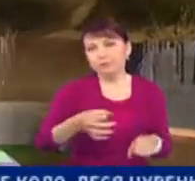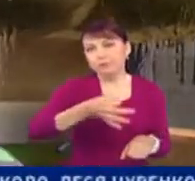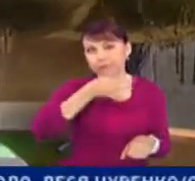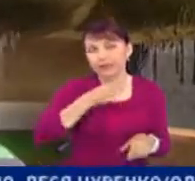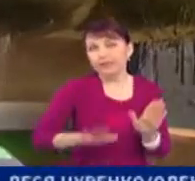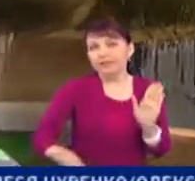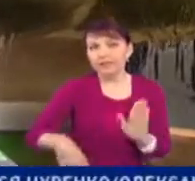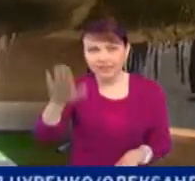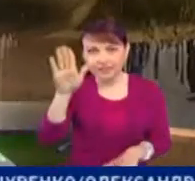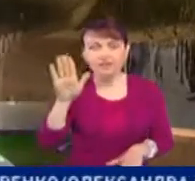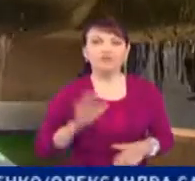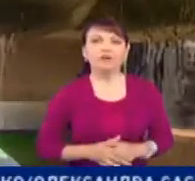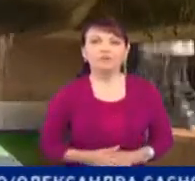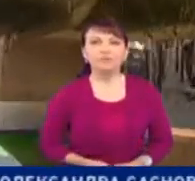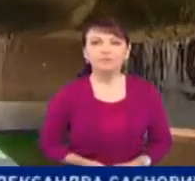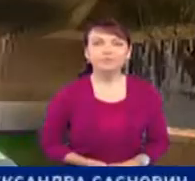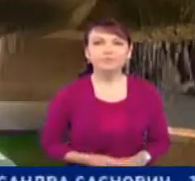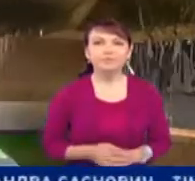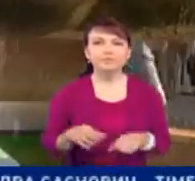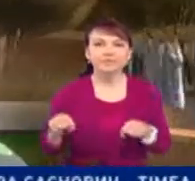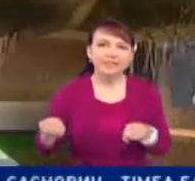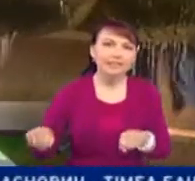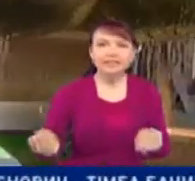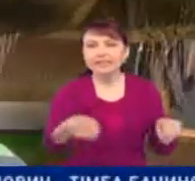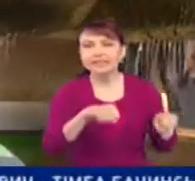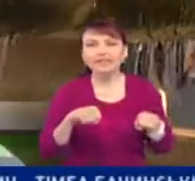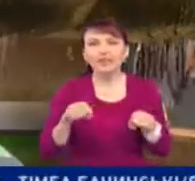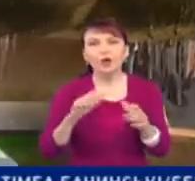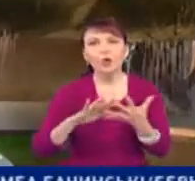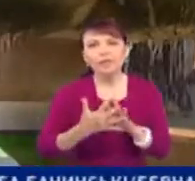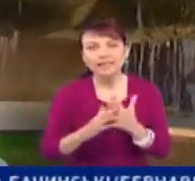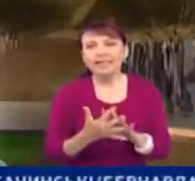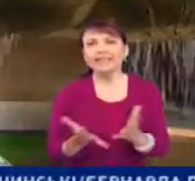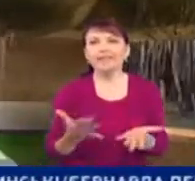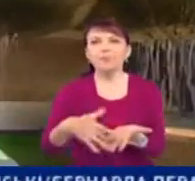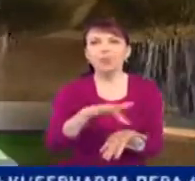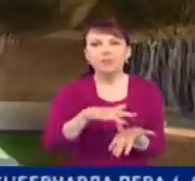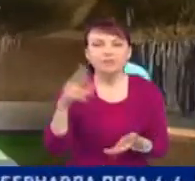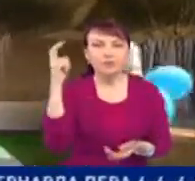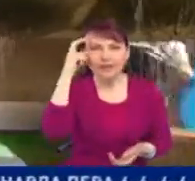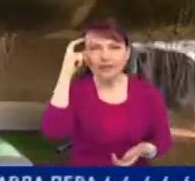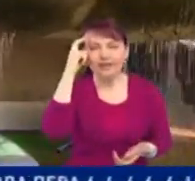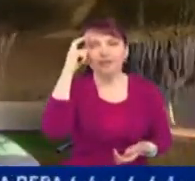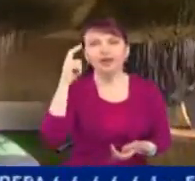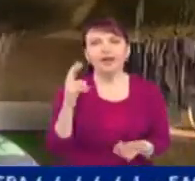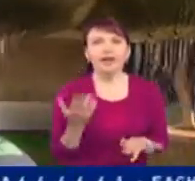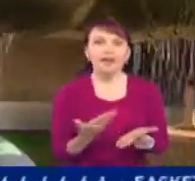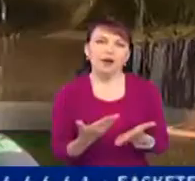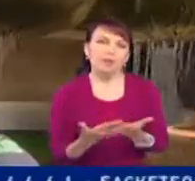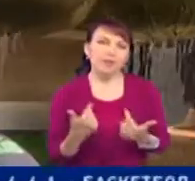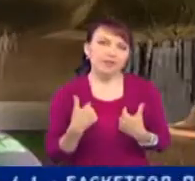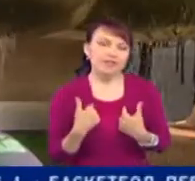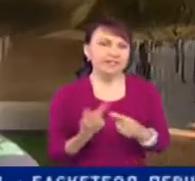з дитинства. Їздив там у селі, по місту Києву, і якби мені